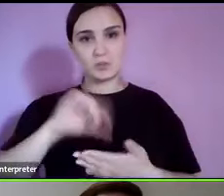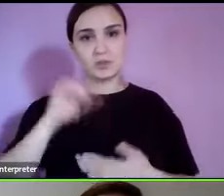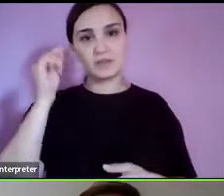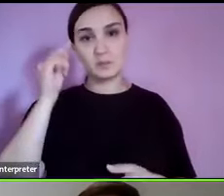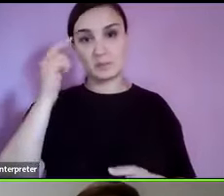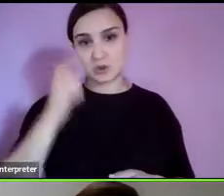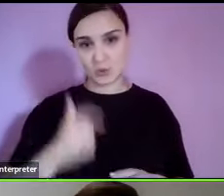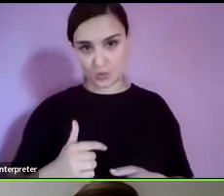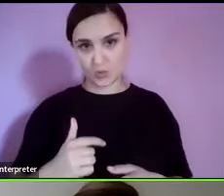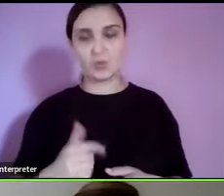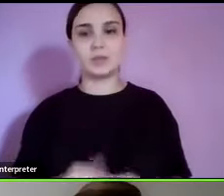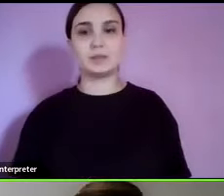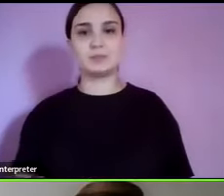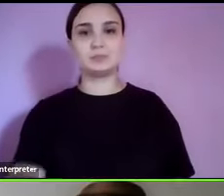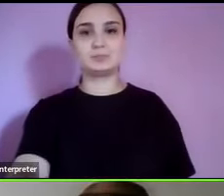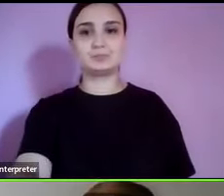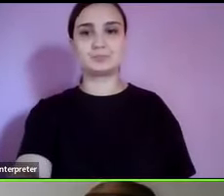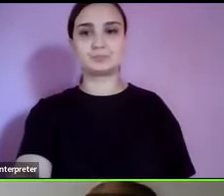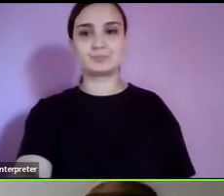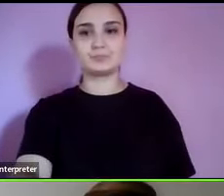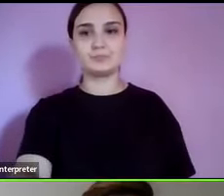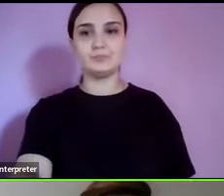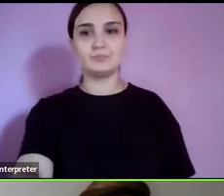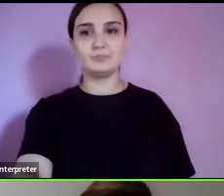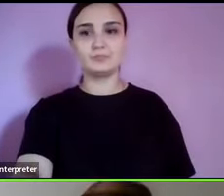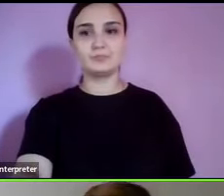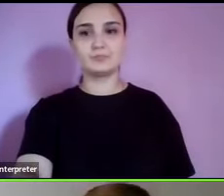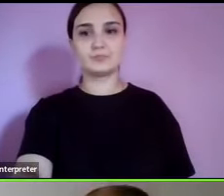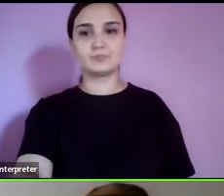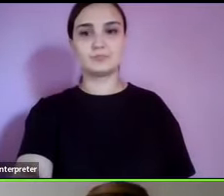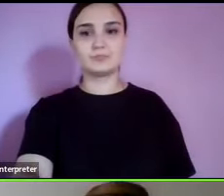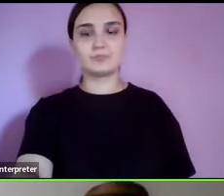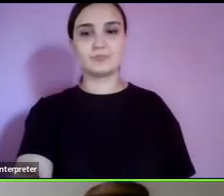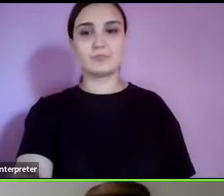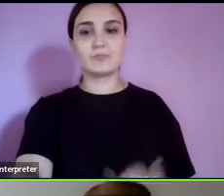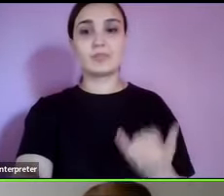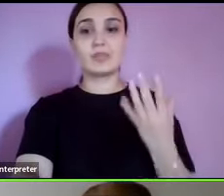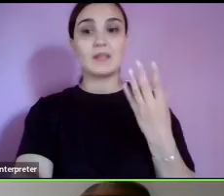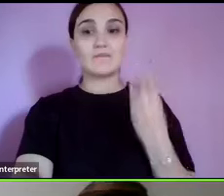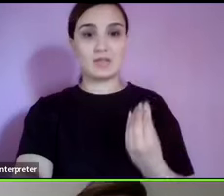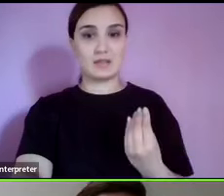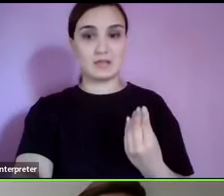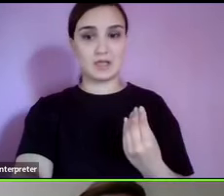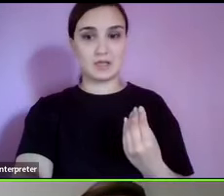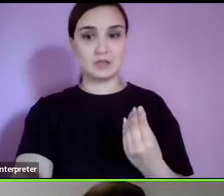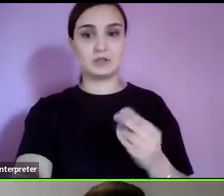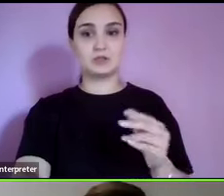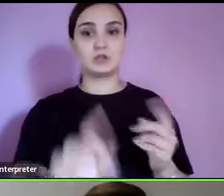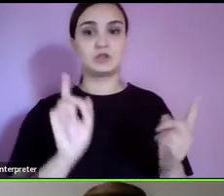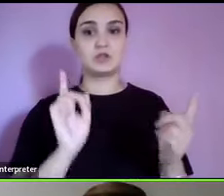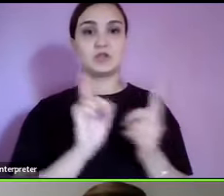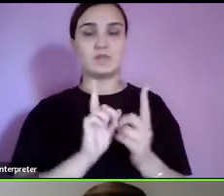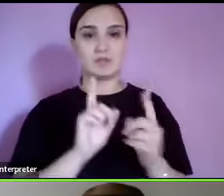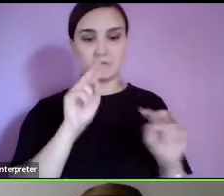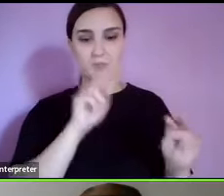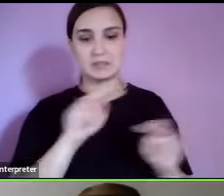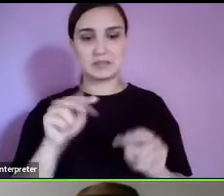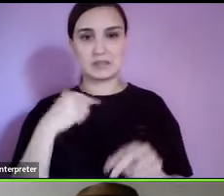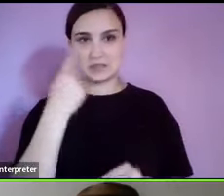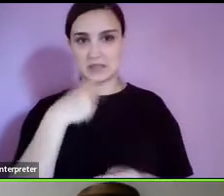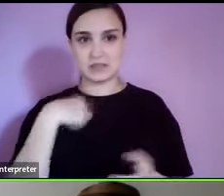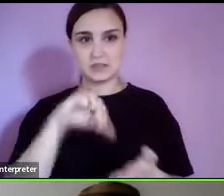ფსიქოლოგი. დღევანდელ შეხვედრას, ესე ვთქვა, ფასილიტაციას გაუწევ მე. ასევე